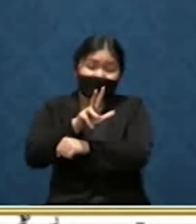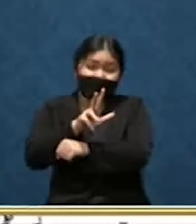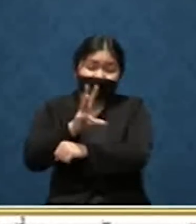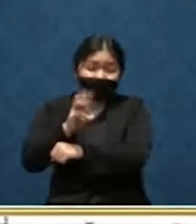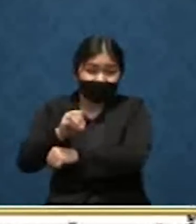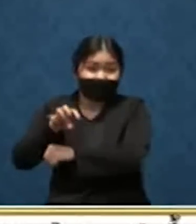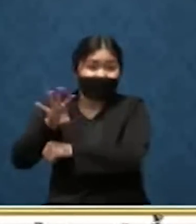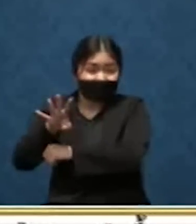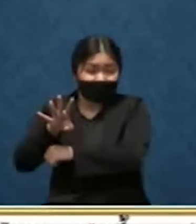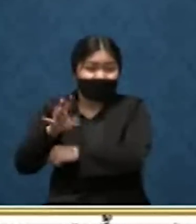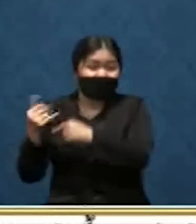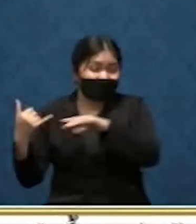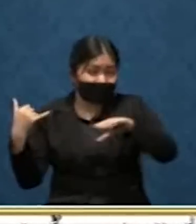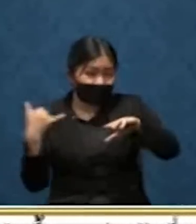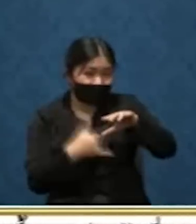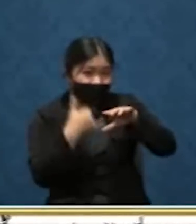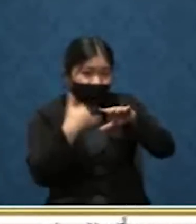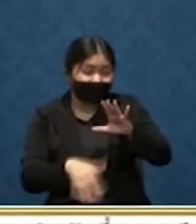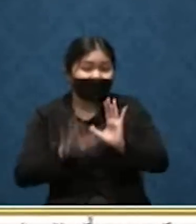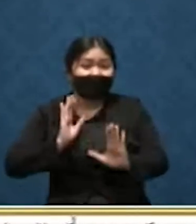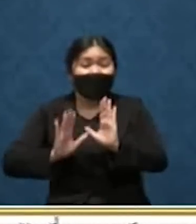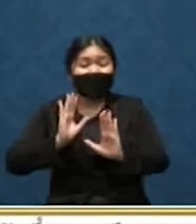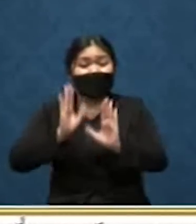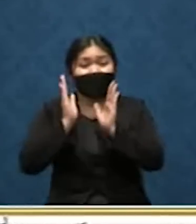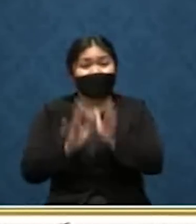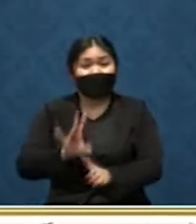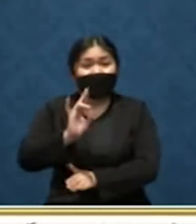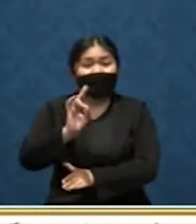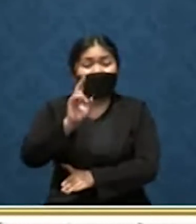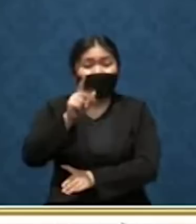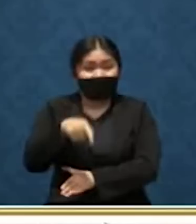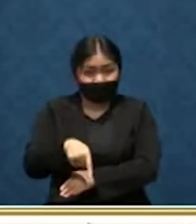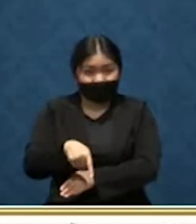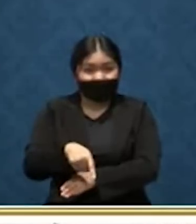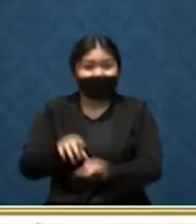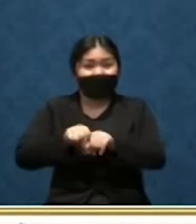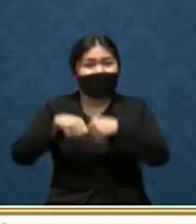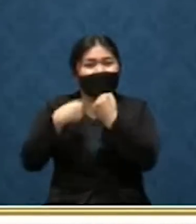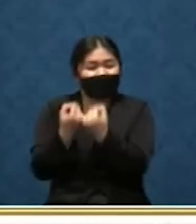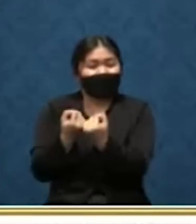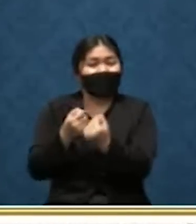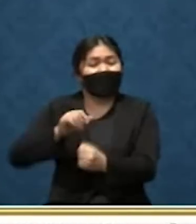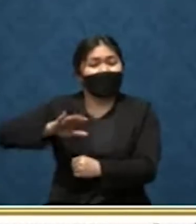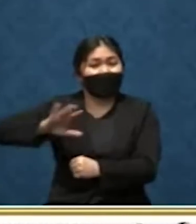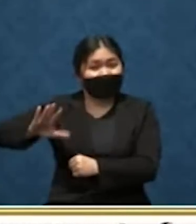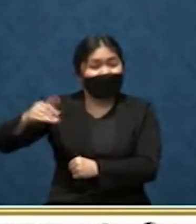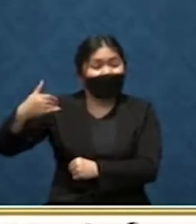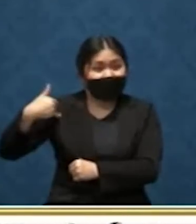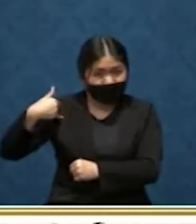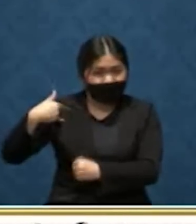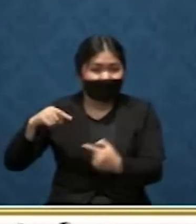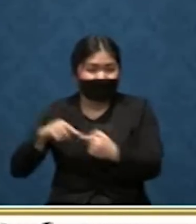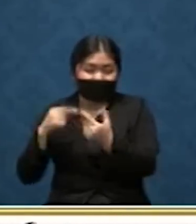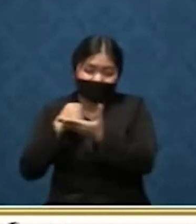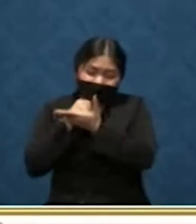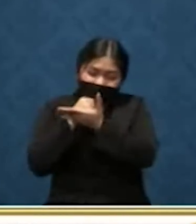ผ่านแนเข้ามาแล้วกว่า 7,000 คนแล้วสมาคมของอยู่สินฉีที่ระบุเรื่องช่วย